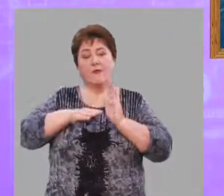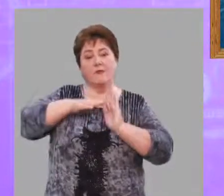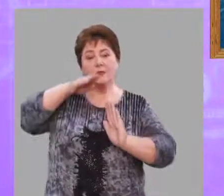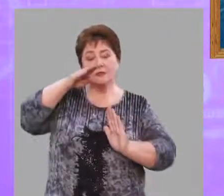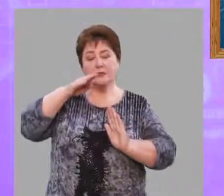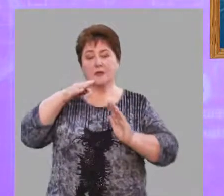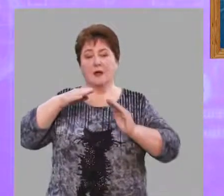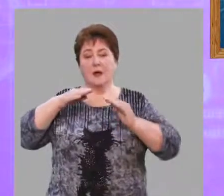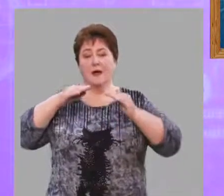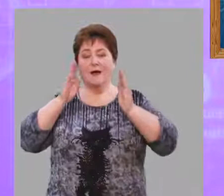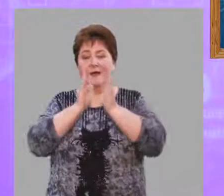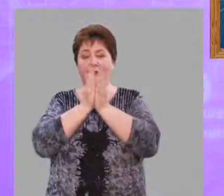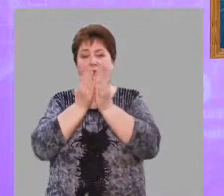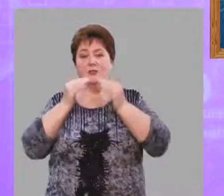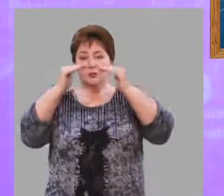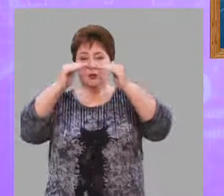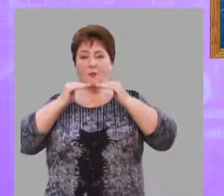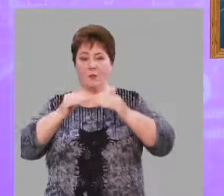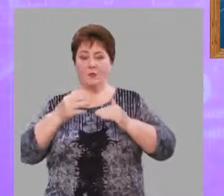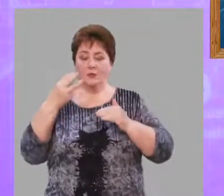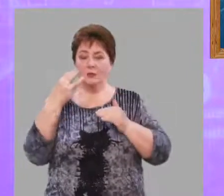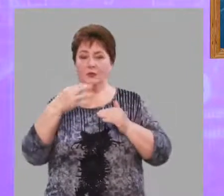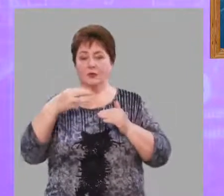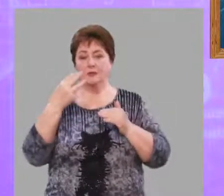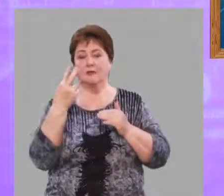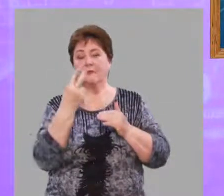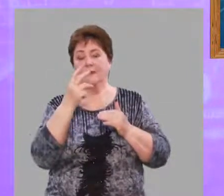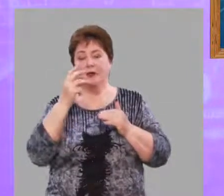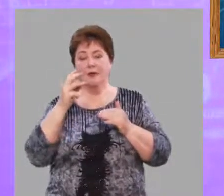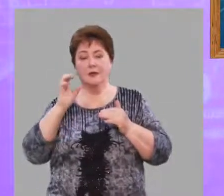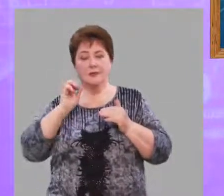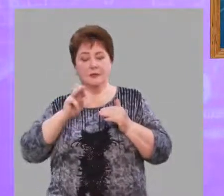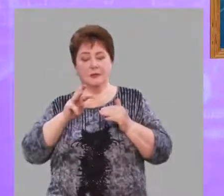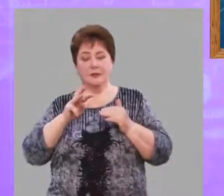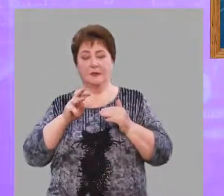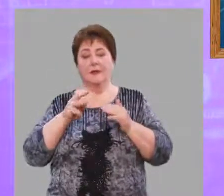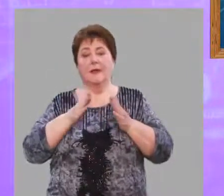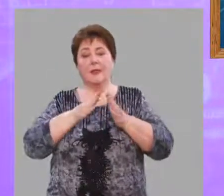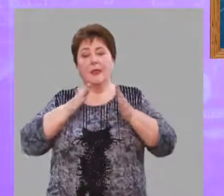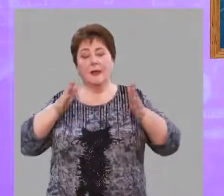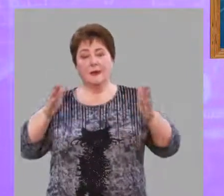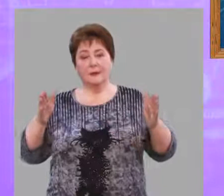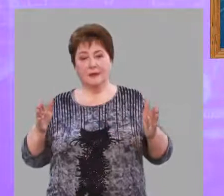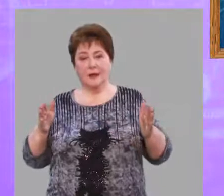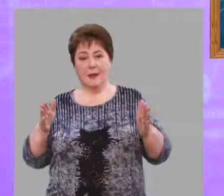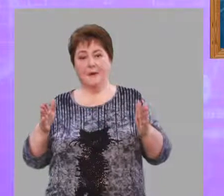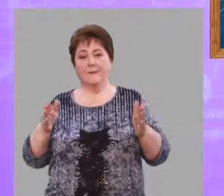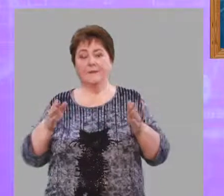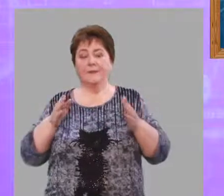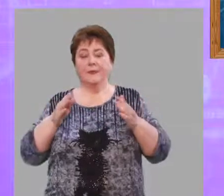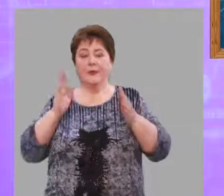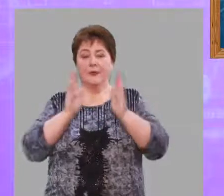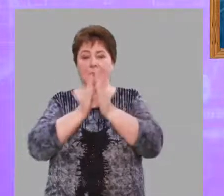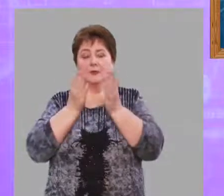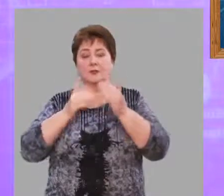Высота книжной полки – 32 сантиметра. Длина книжной полки –